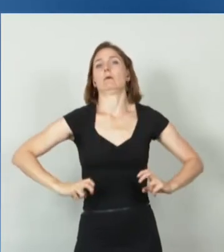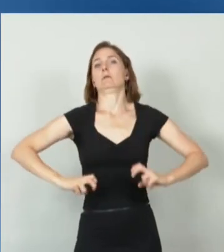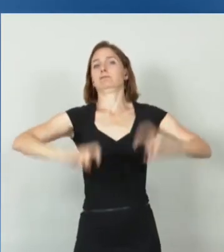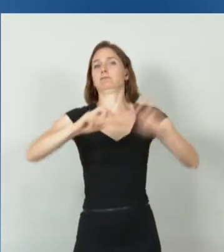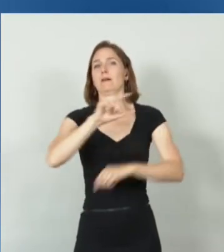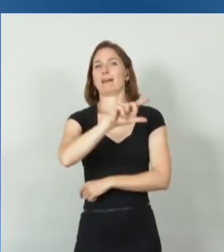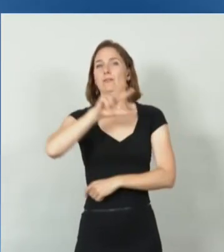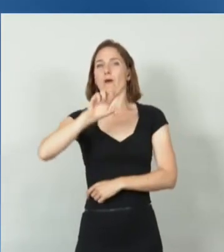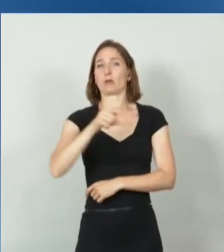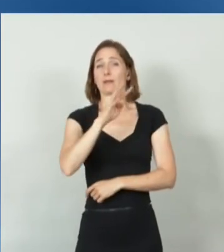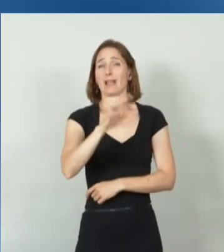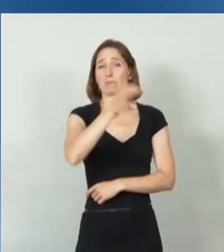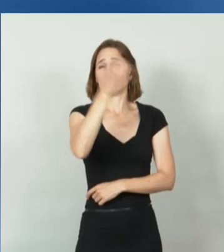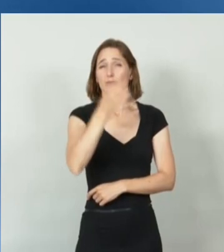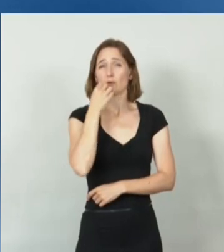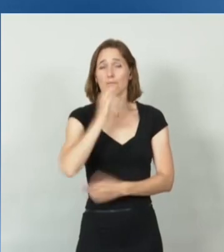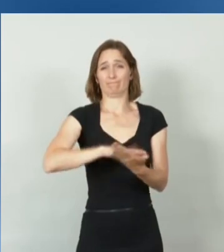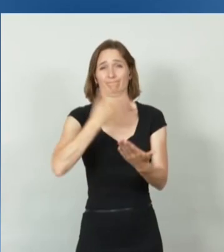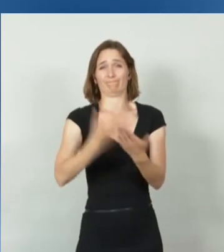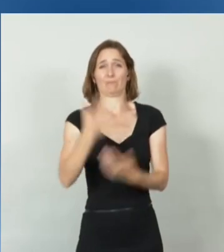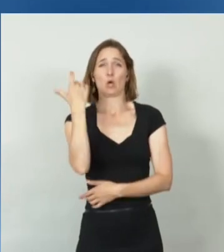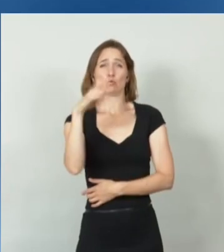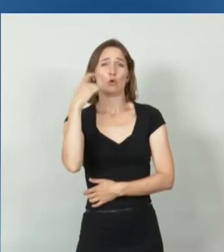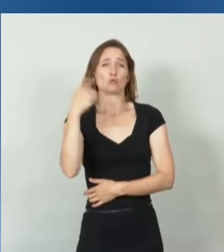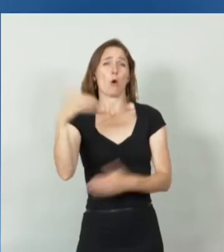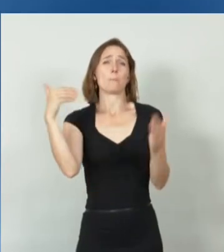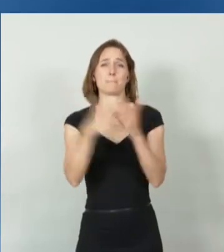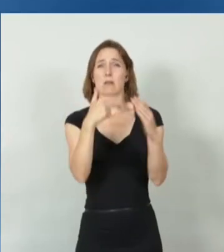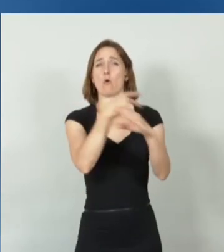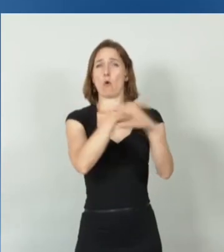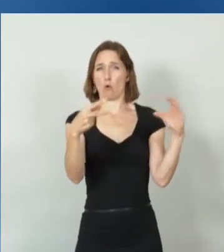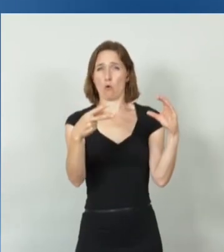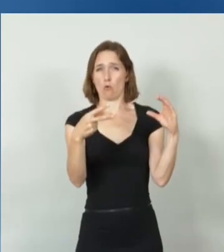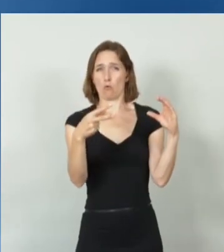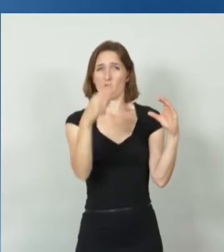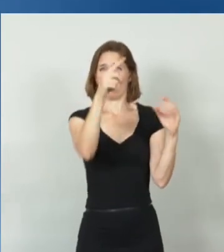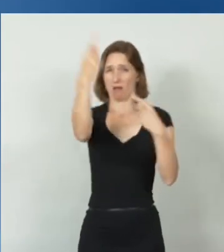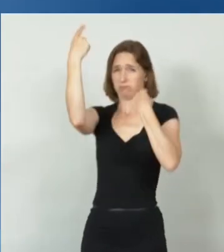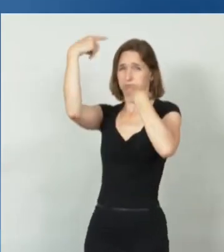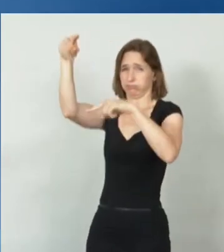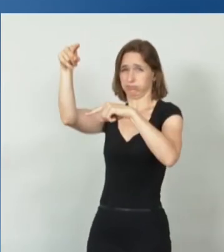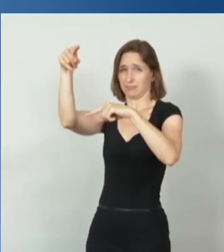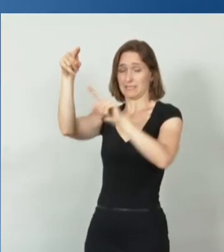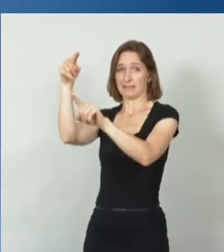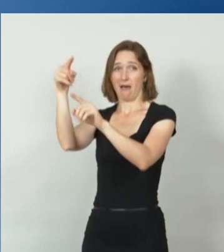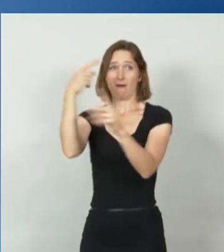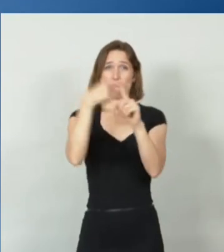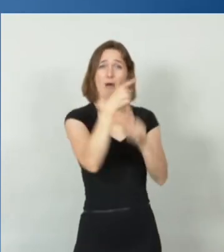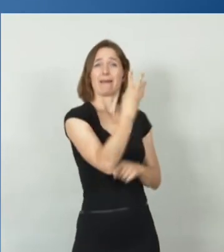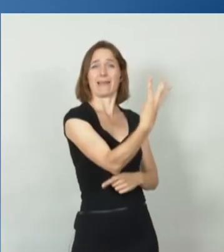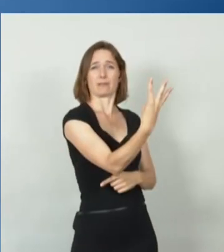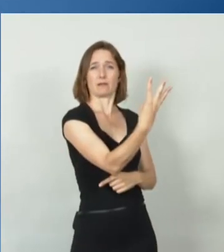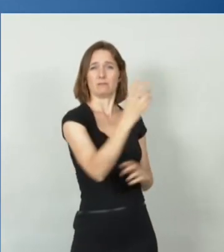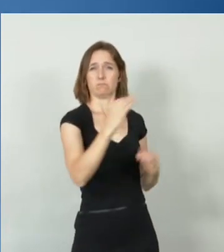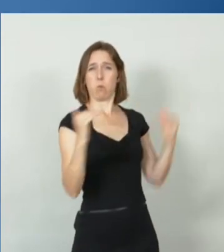soit 200 000 euros au passage 4 fois plus que ce que vous réclamez à Christophe Ferrari que se passe-t-il avec les